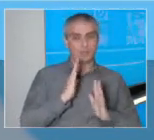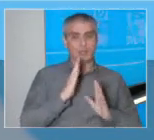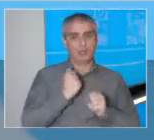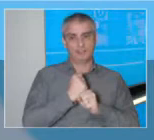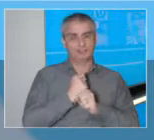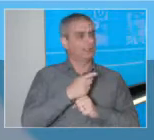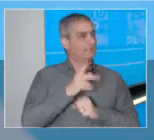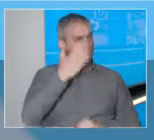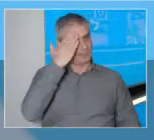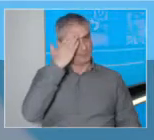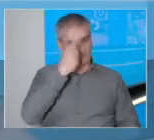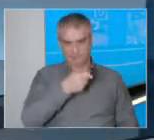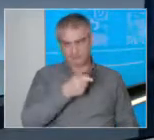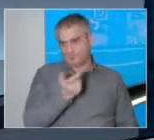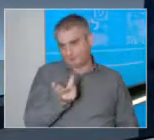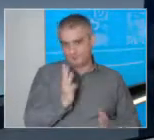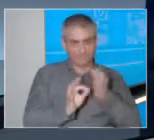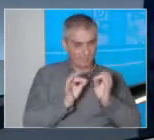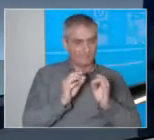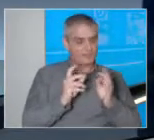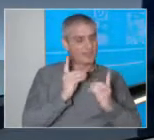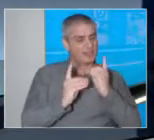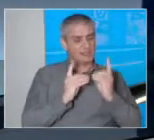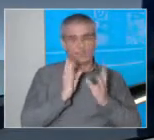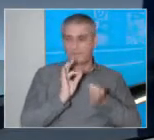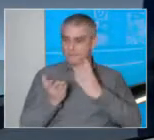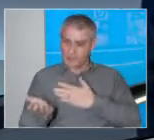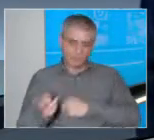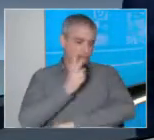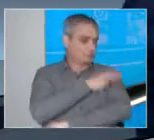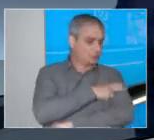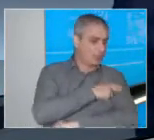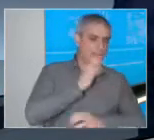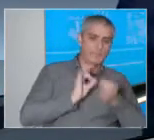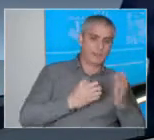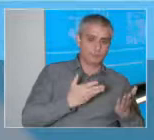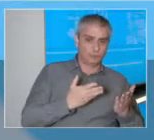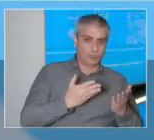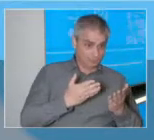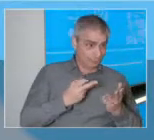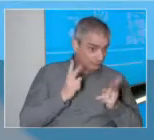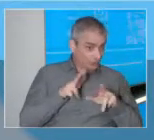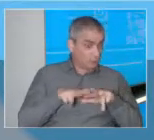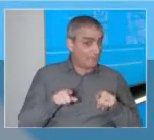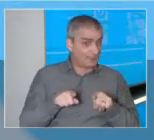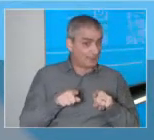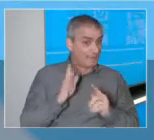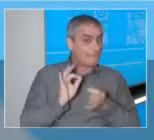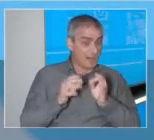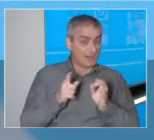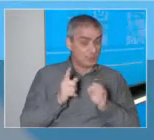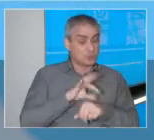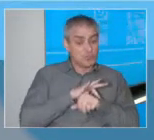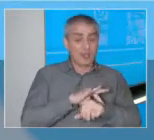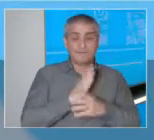יאיר. בהכירך את המערכת ואת הדינמיקה בין פרקליטות, משטרה, בתי משפט, יש מצב שהפרקליטות